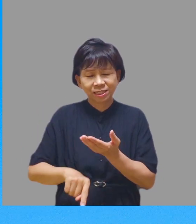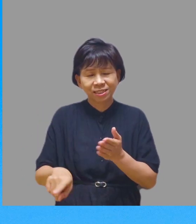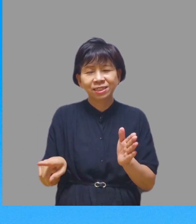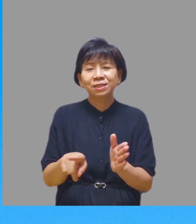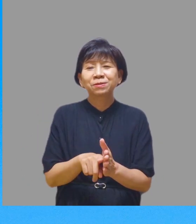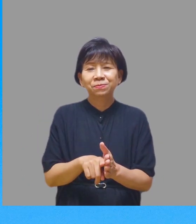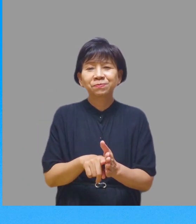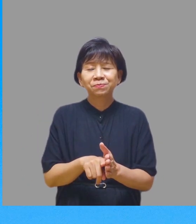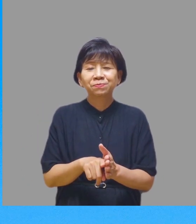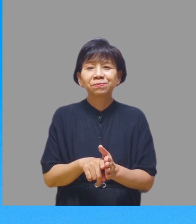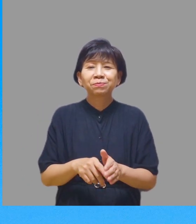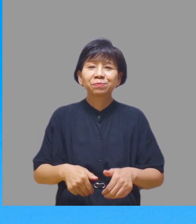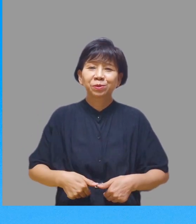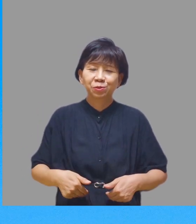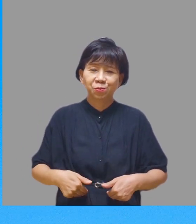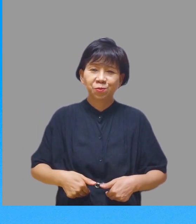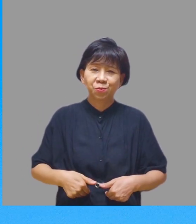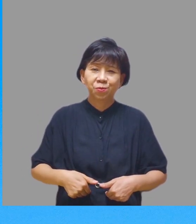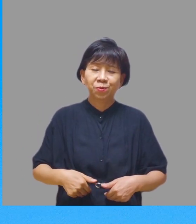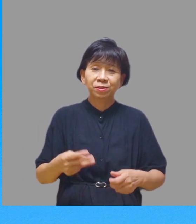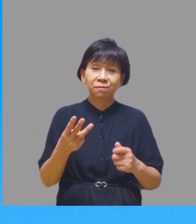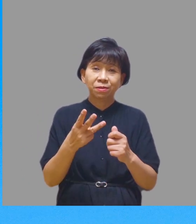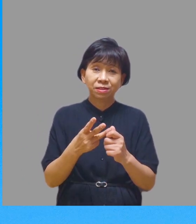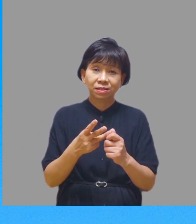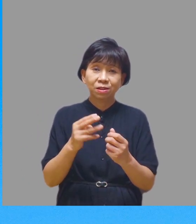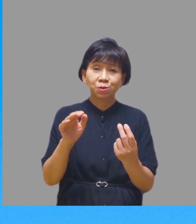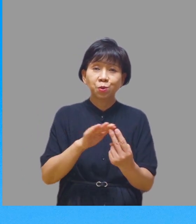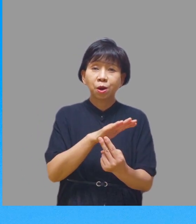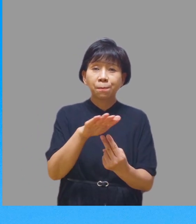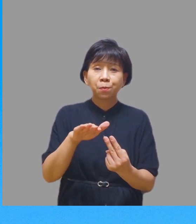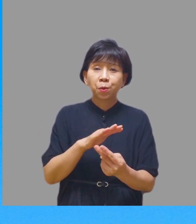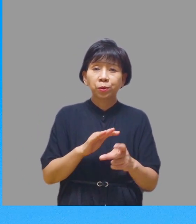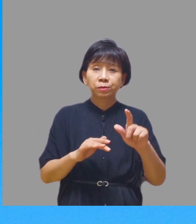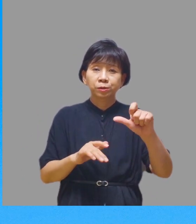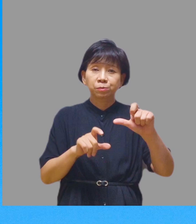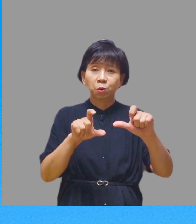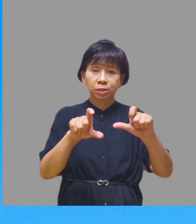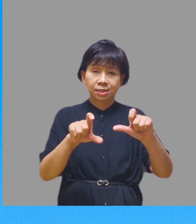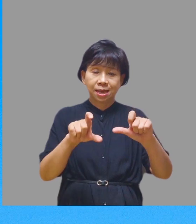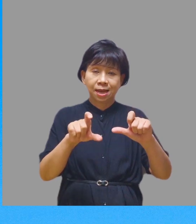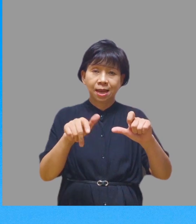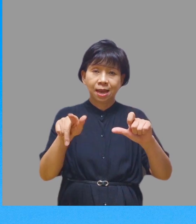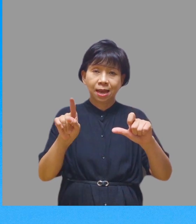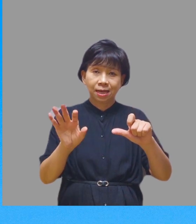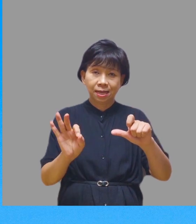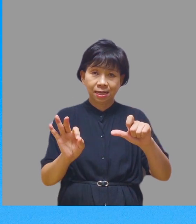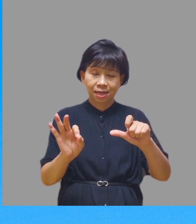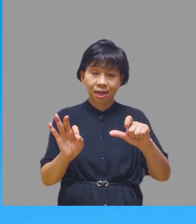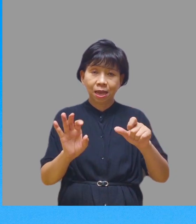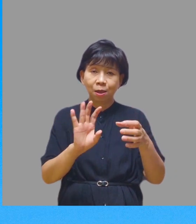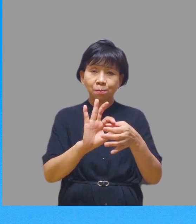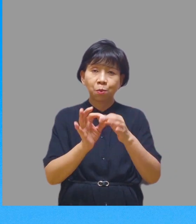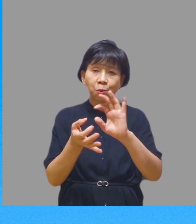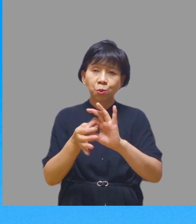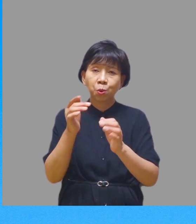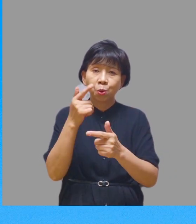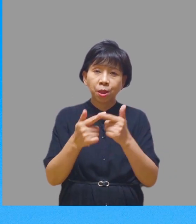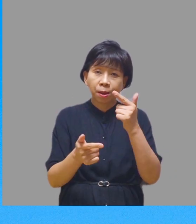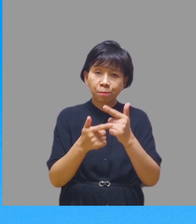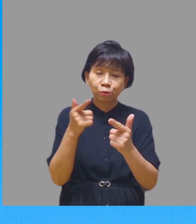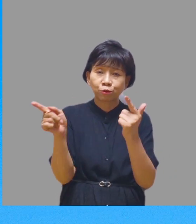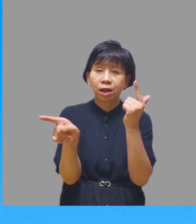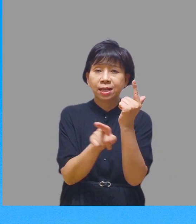함께 나누었습니다. 세 번째 주에는 요한복음 15장의 말씀에 포도나무와 가지 비유를